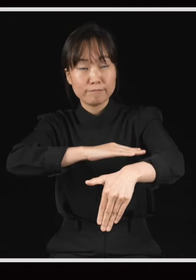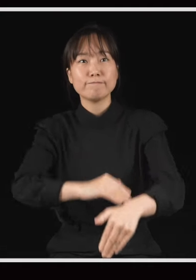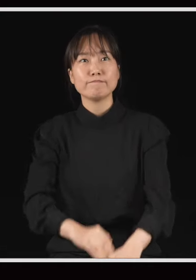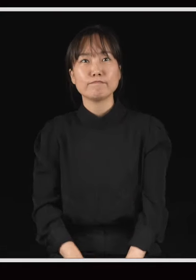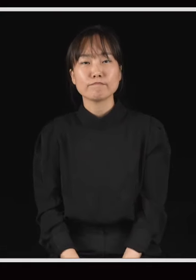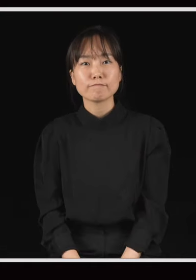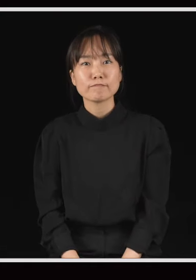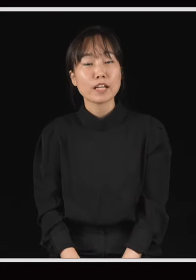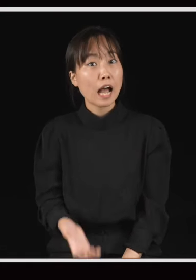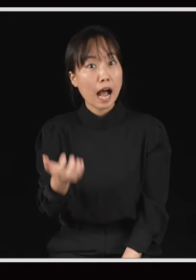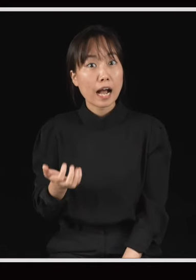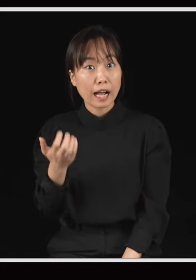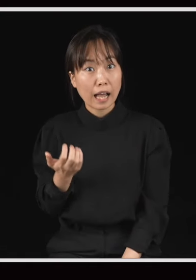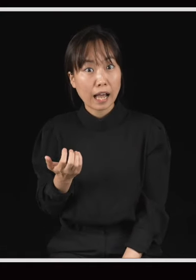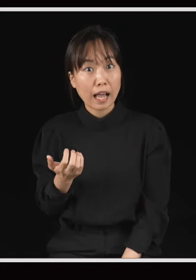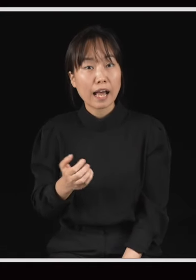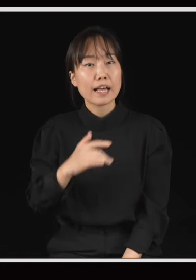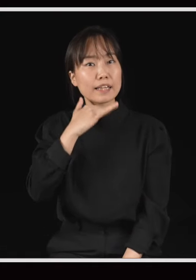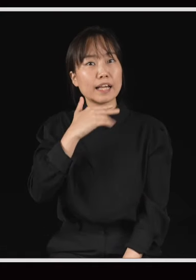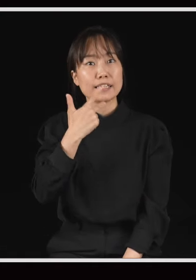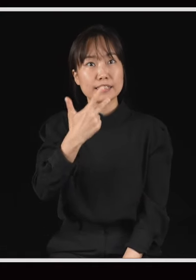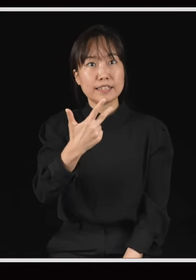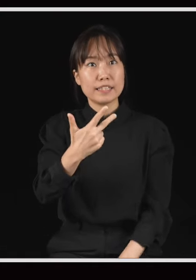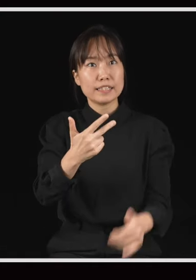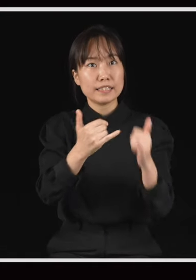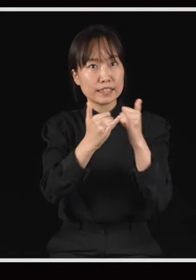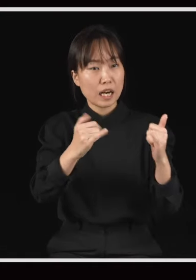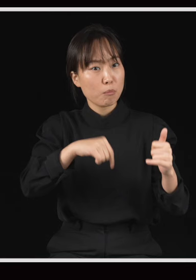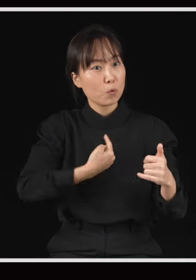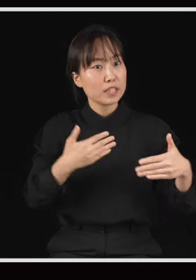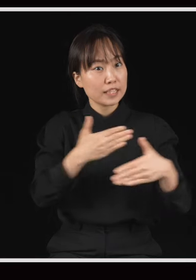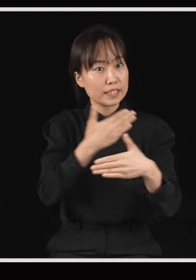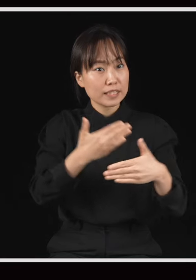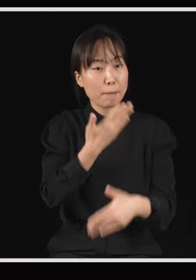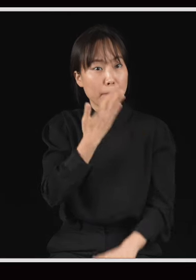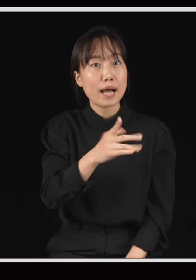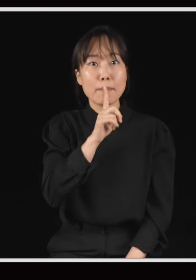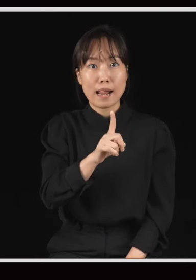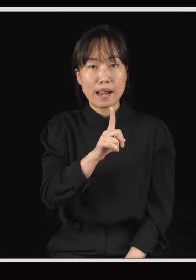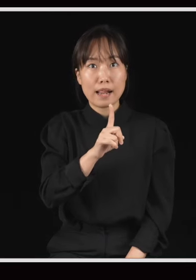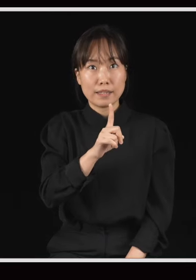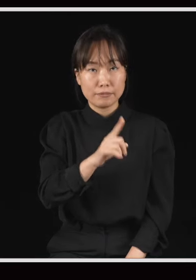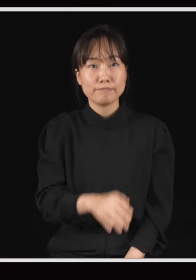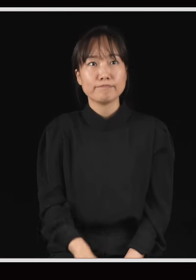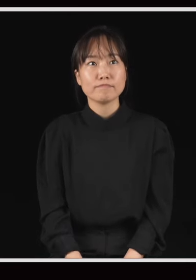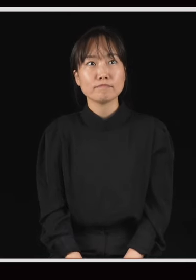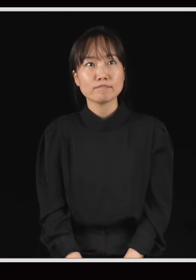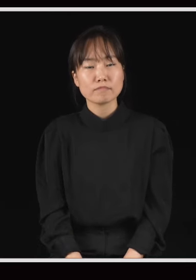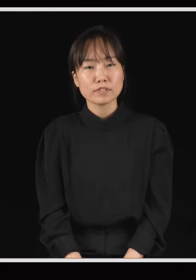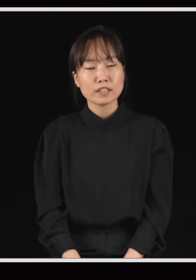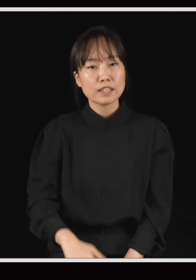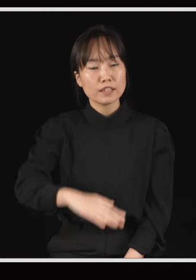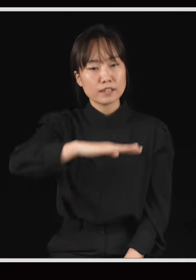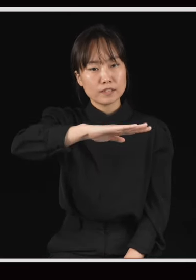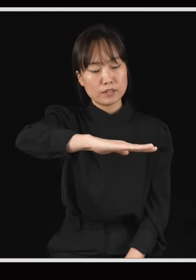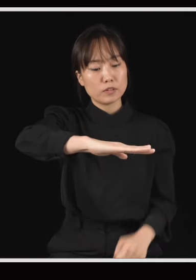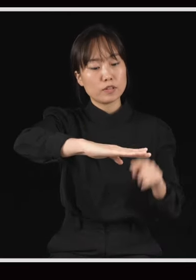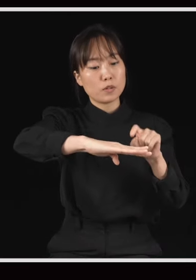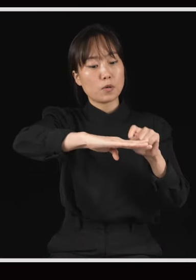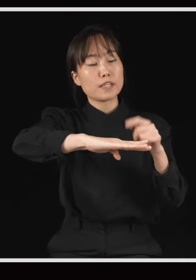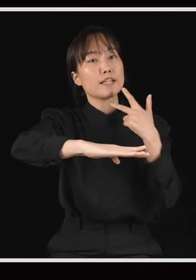떨어지게 되면, 제가 아까 전에 만 7세가 되면 혼자서 씻을 수 있다라고 했습니다. 그 정도의 기능에서